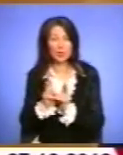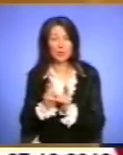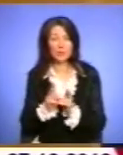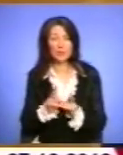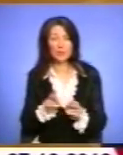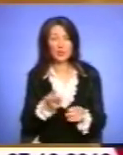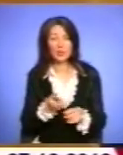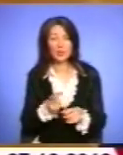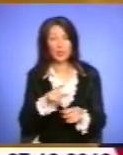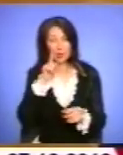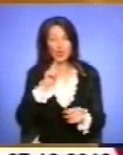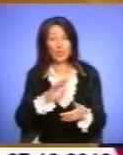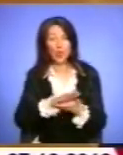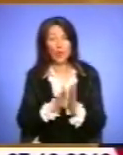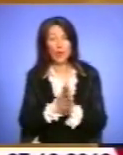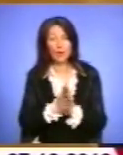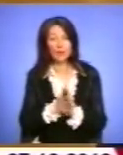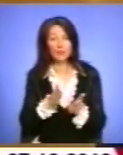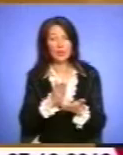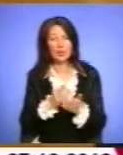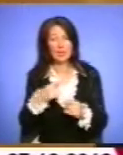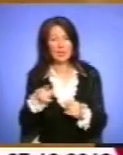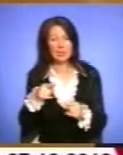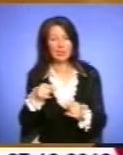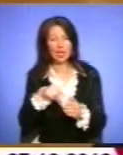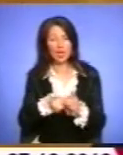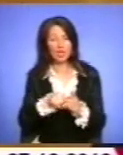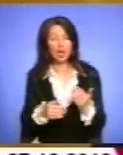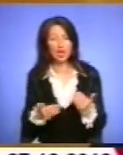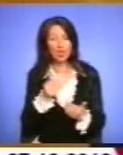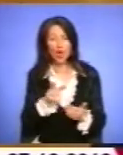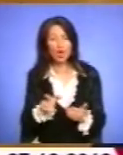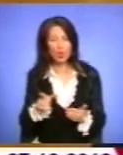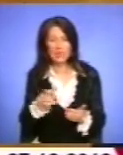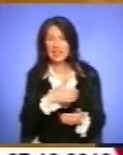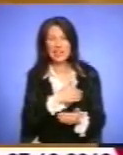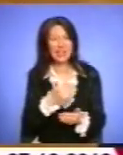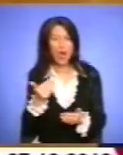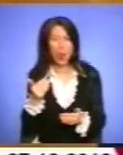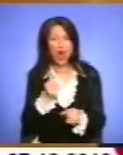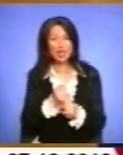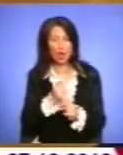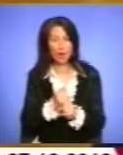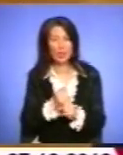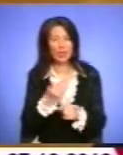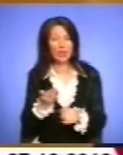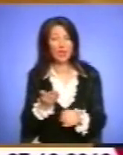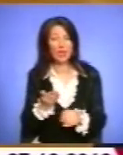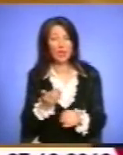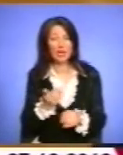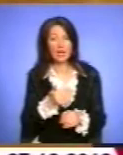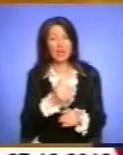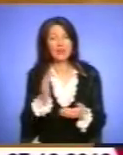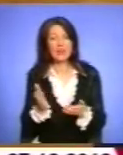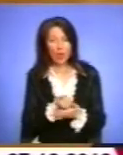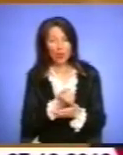в більш зручніших умовах. Є інакша річ. Якщо людина не хоче робити, вона